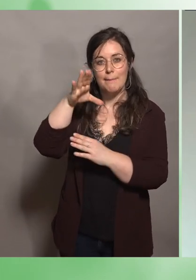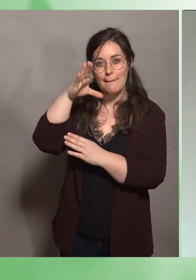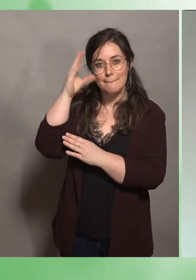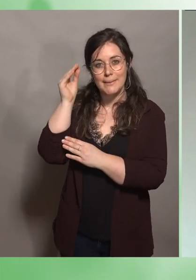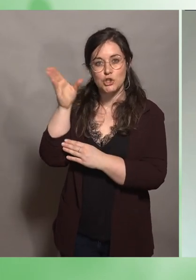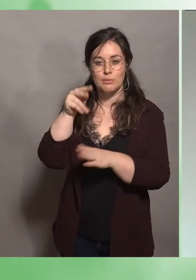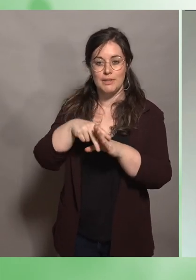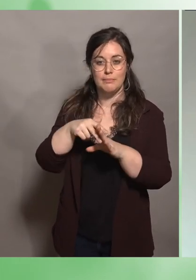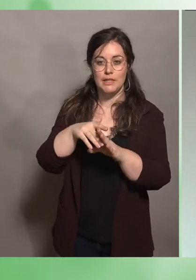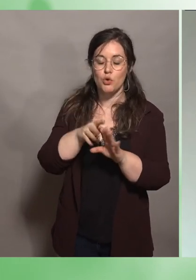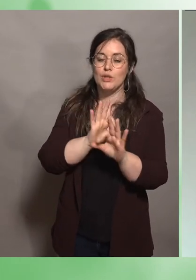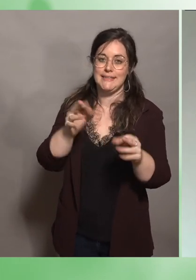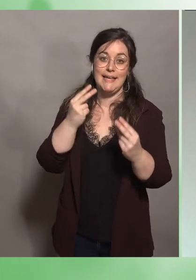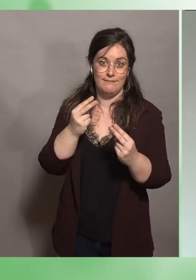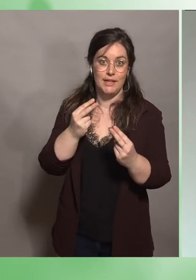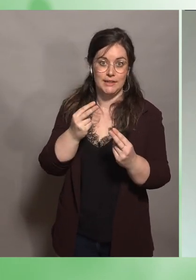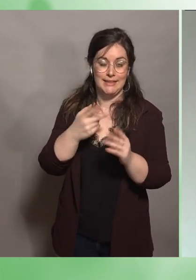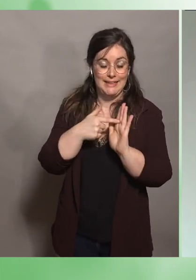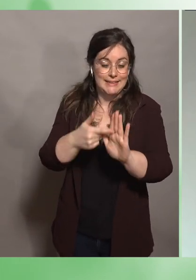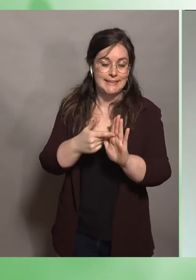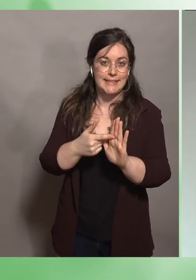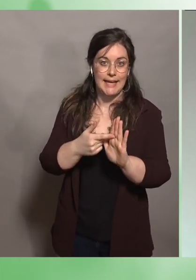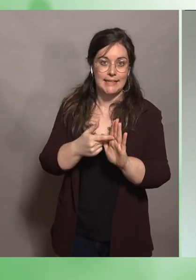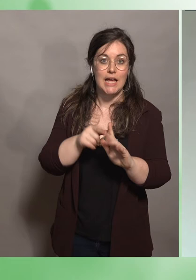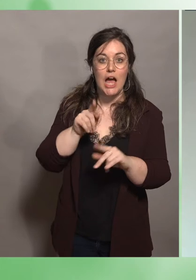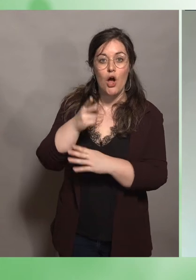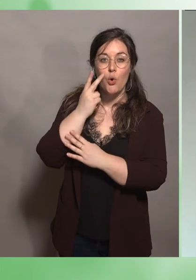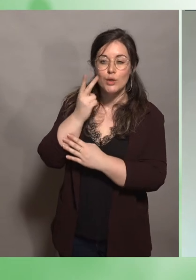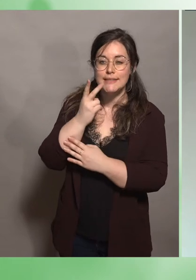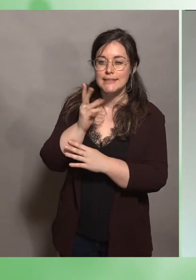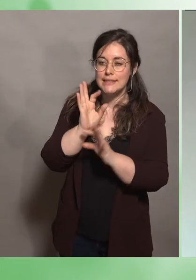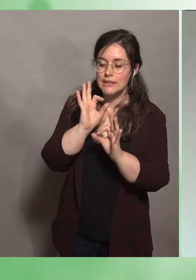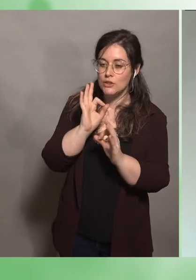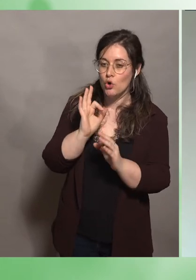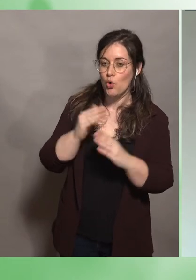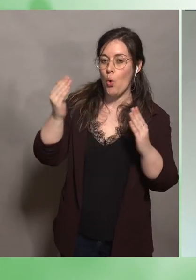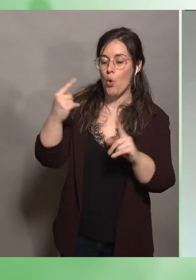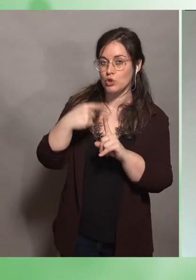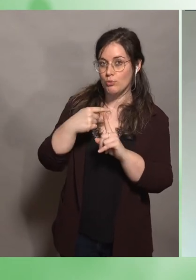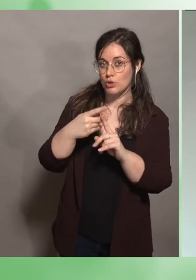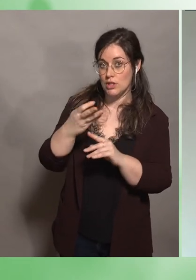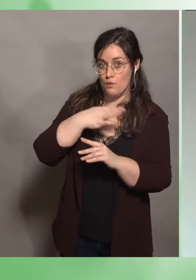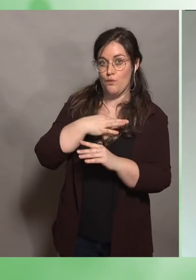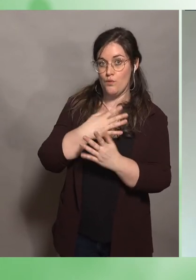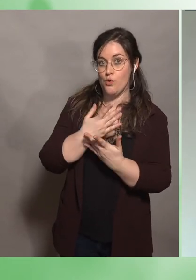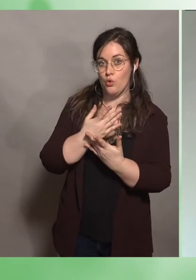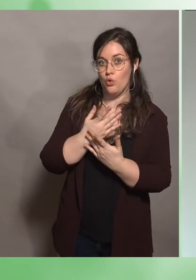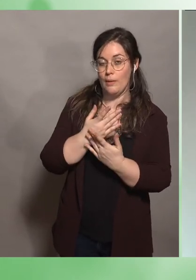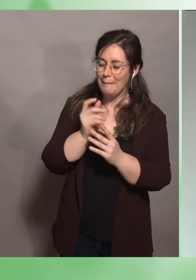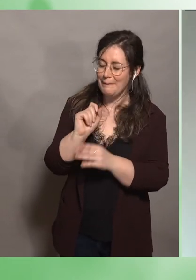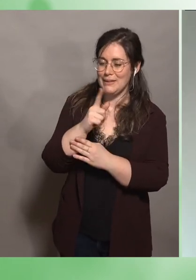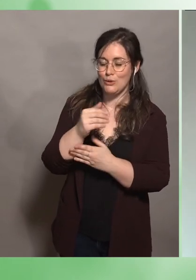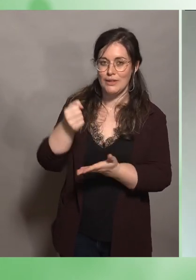Behinderung sehr, sehr wichtig ist. Und wir sehen da auch den großen Mehrwert. Und das war ein ganz besonderer Preis und ein